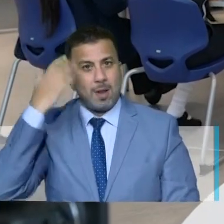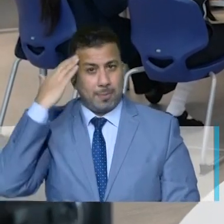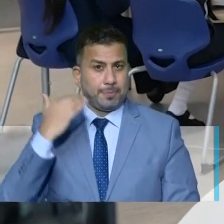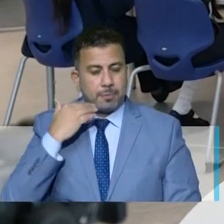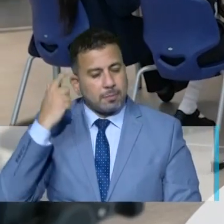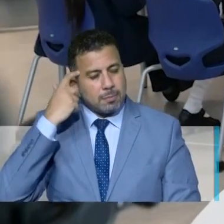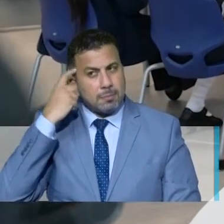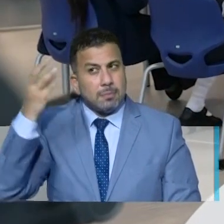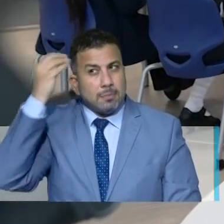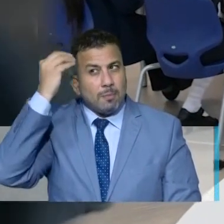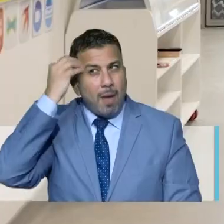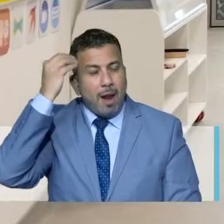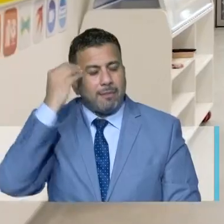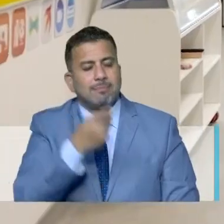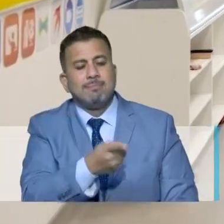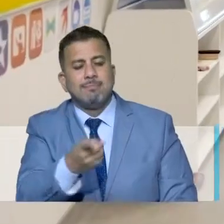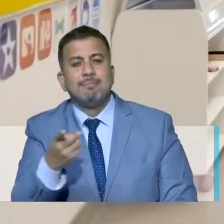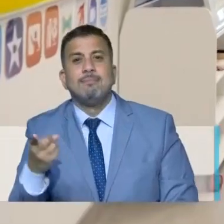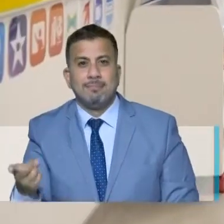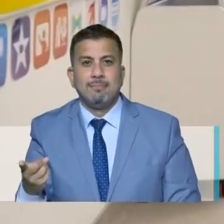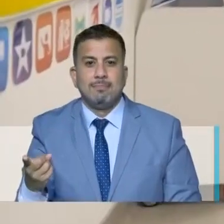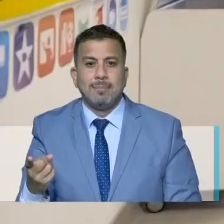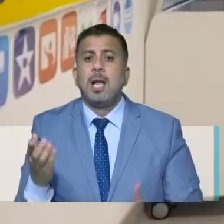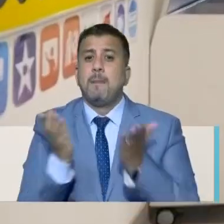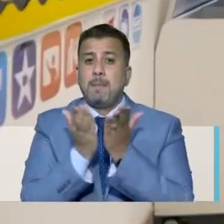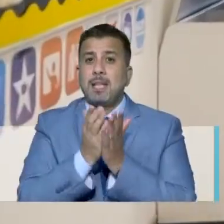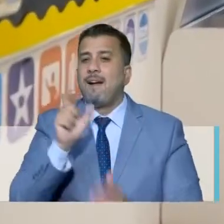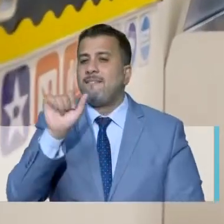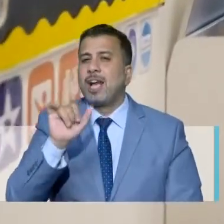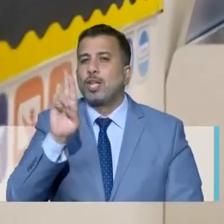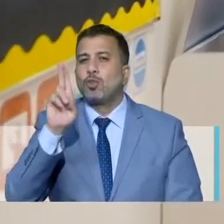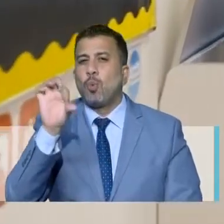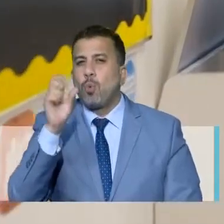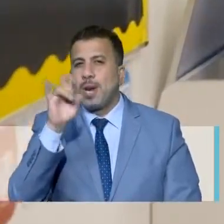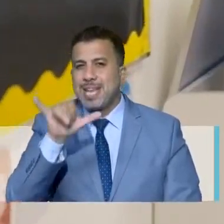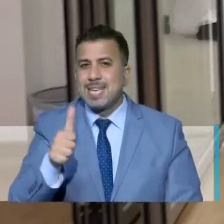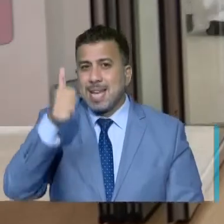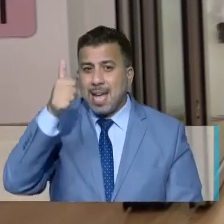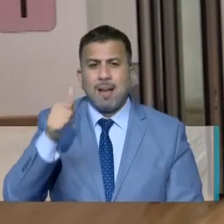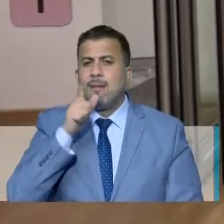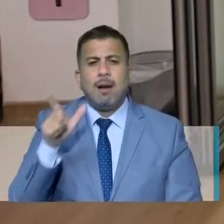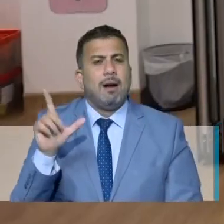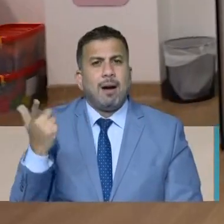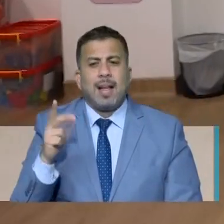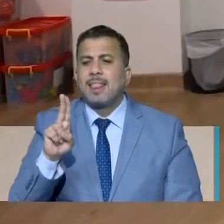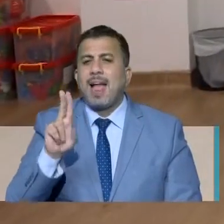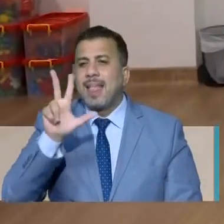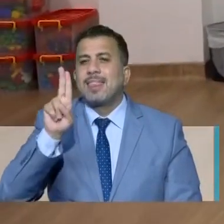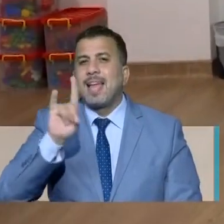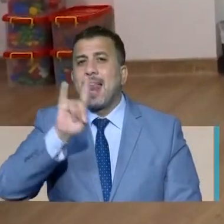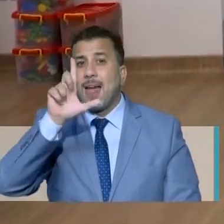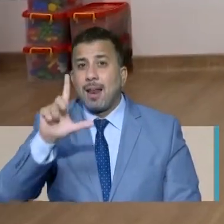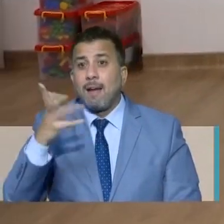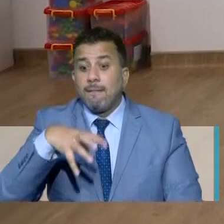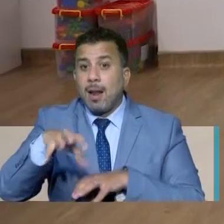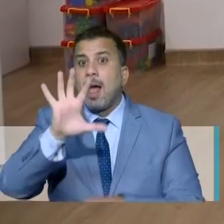ويرسخ المعرفه لديهم وتعد مدرسه فيكتوريا الدوليه بمنطقه التلال الفرع الخامس للمدرسه في